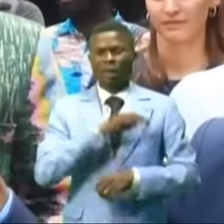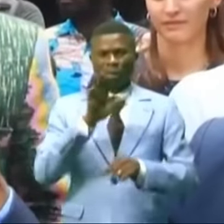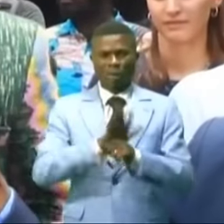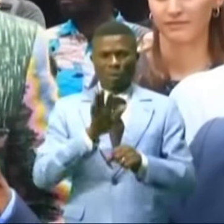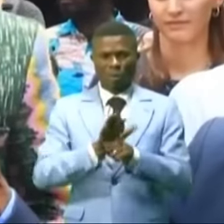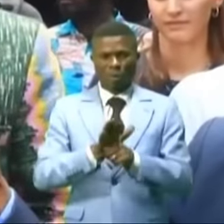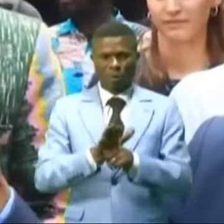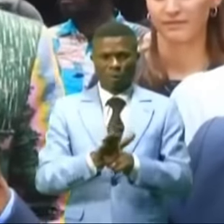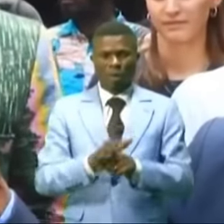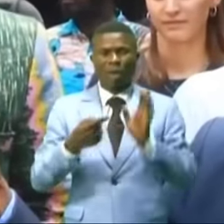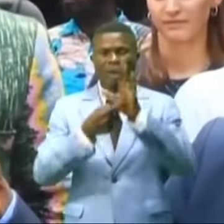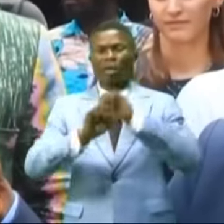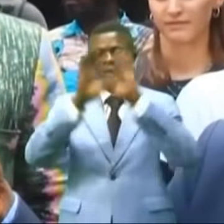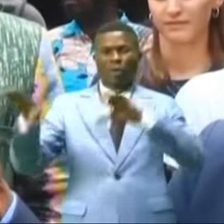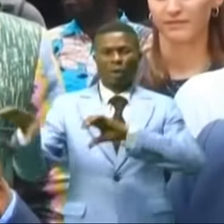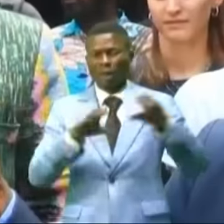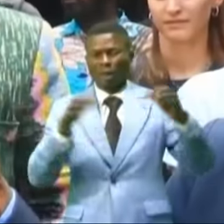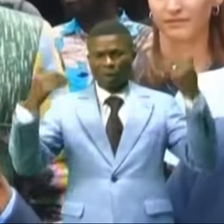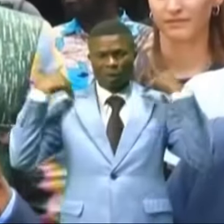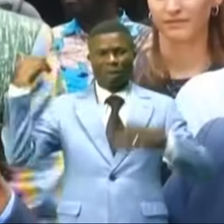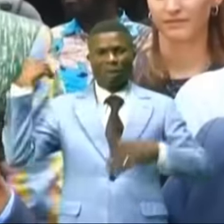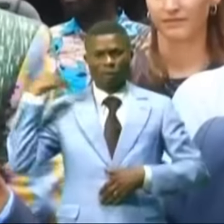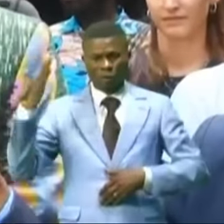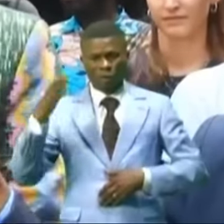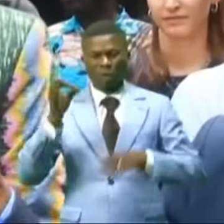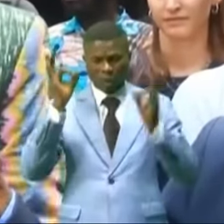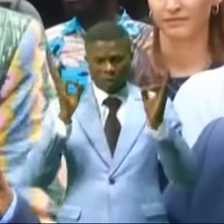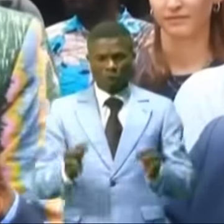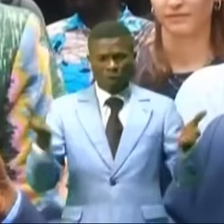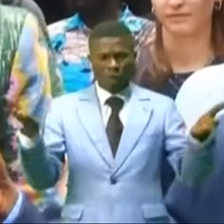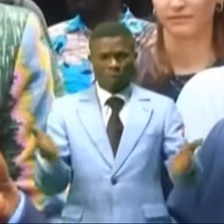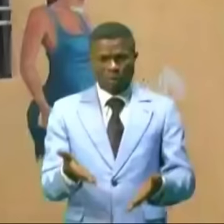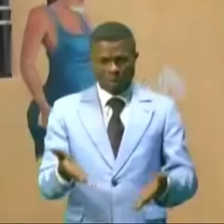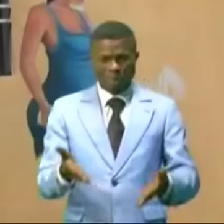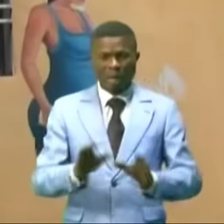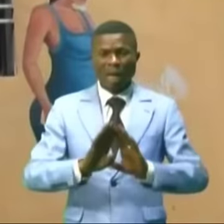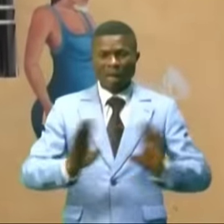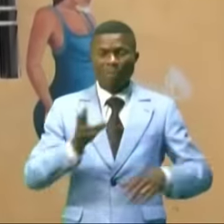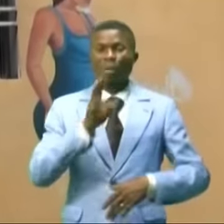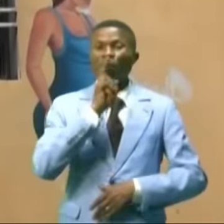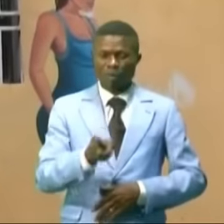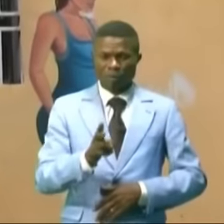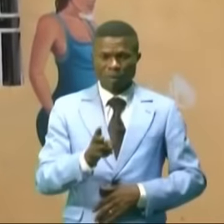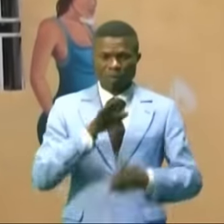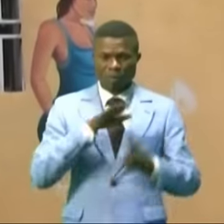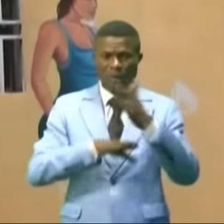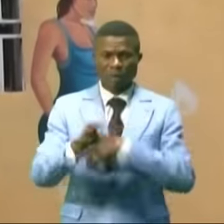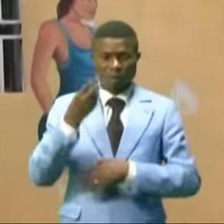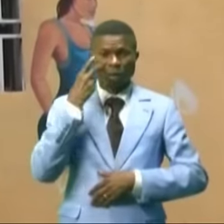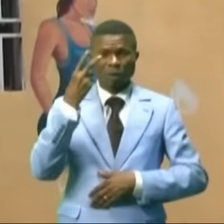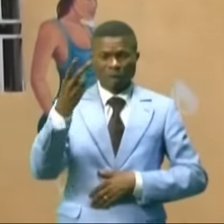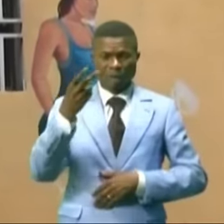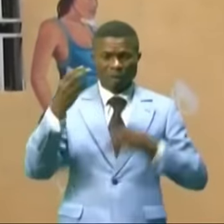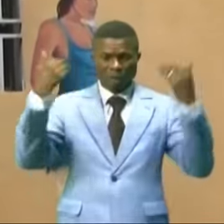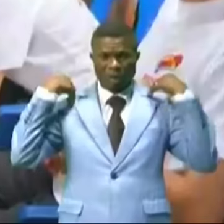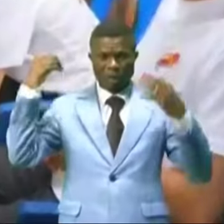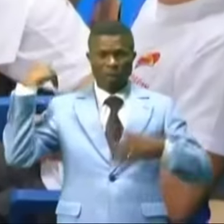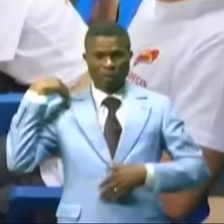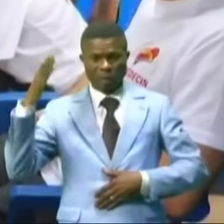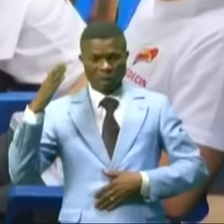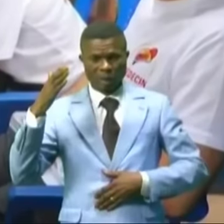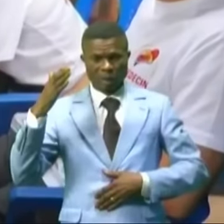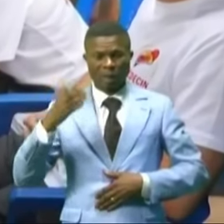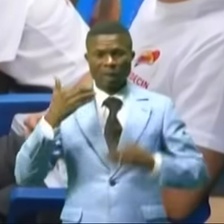que la visibilité des actions du chef de l'État soit palpable. S'inscrivant dans la vision du chef de l'État qui fait